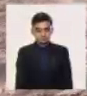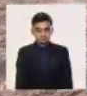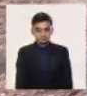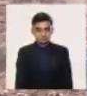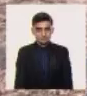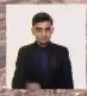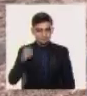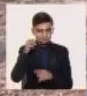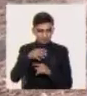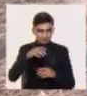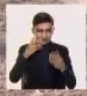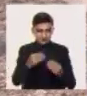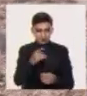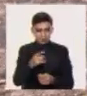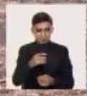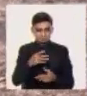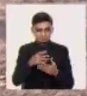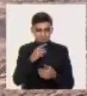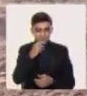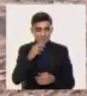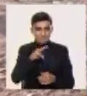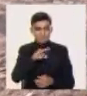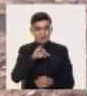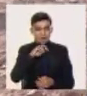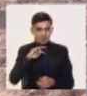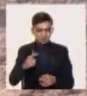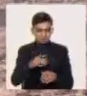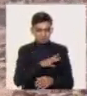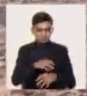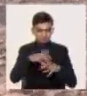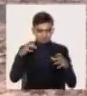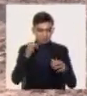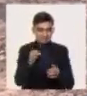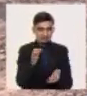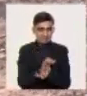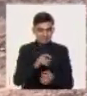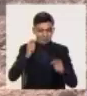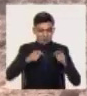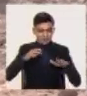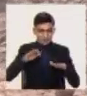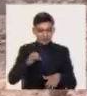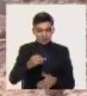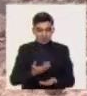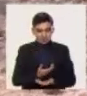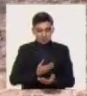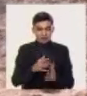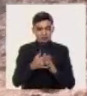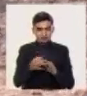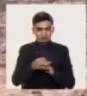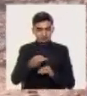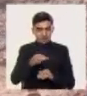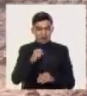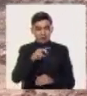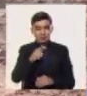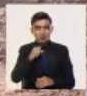В солнечные дни пыль столбом, а в непогоду непролазная грязь. Именно в таких невыносимых условиях вынуждены жить жители села